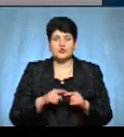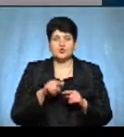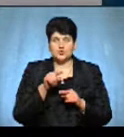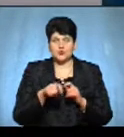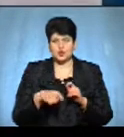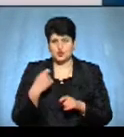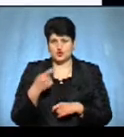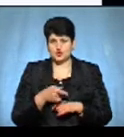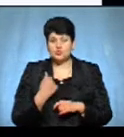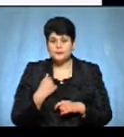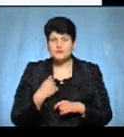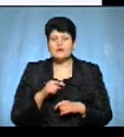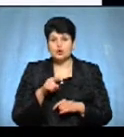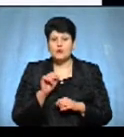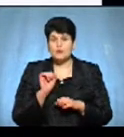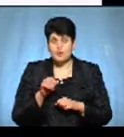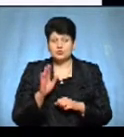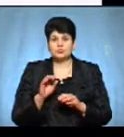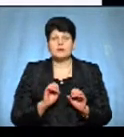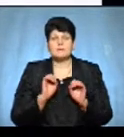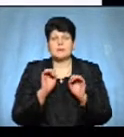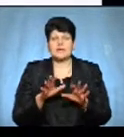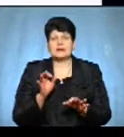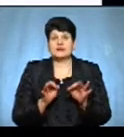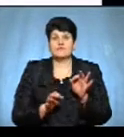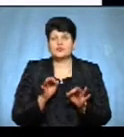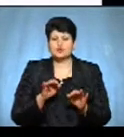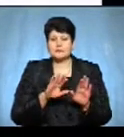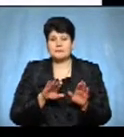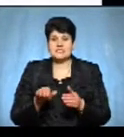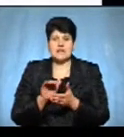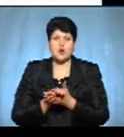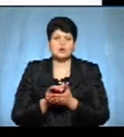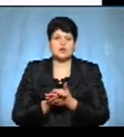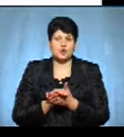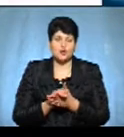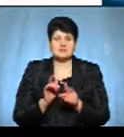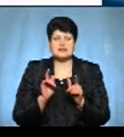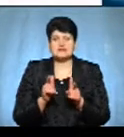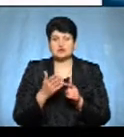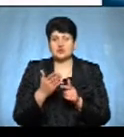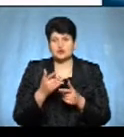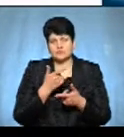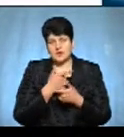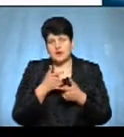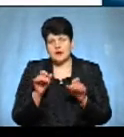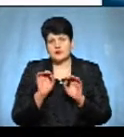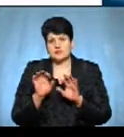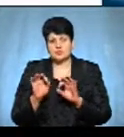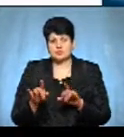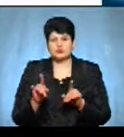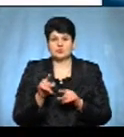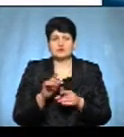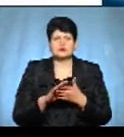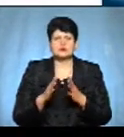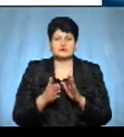цього злочину, і воно може бути передано до суду після ознайомлення, ну, згідно його анонсом. Знову-таки,